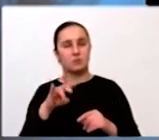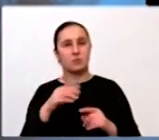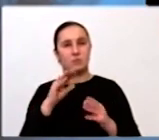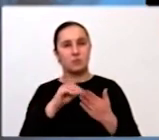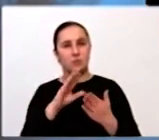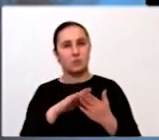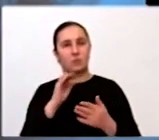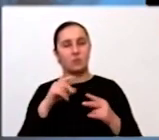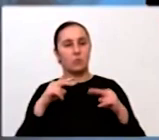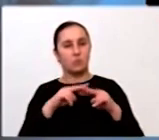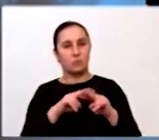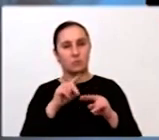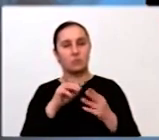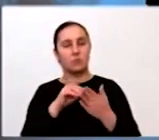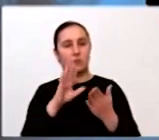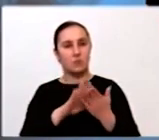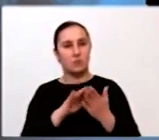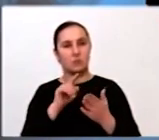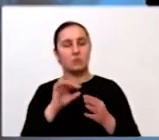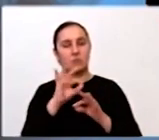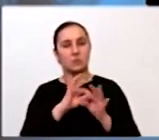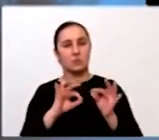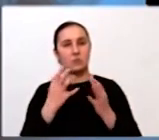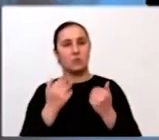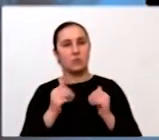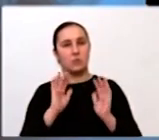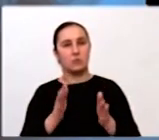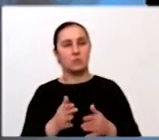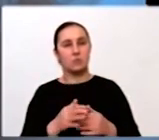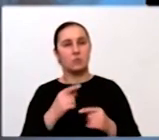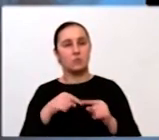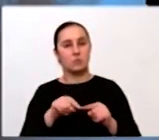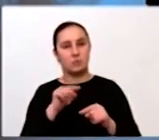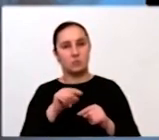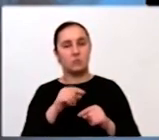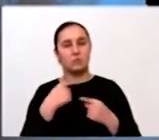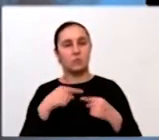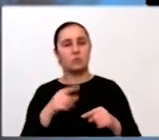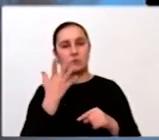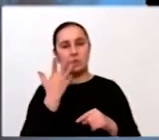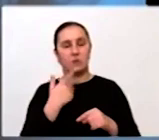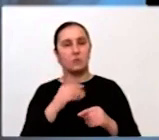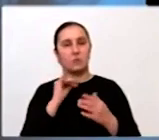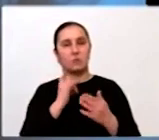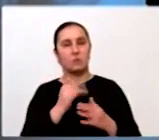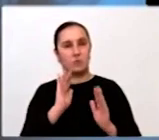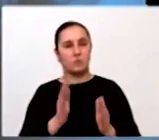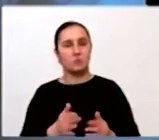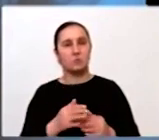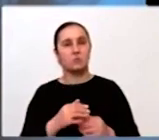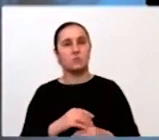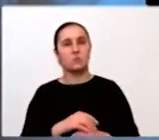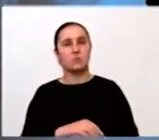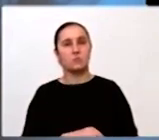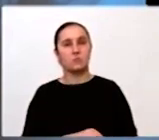va yulduzni belgilab chizib olamiz. Bunga esa boshqacha rang quyib olamiz. Demak